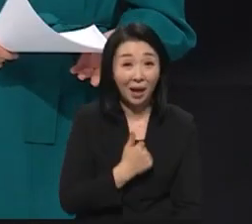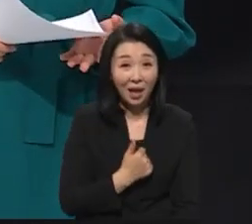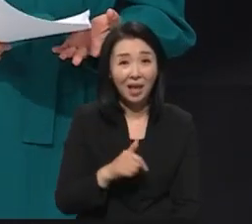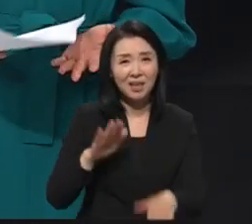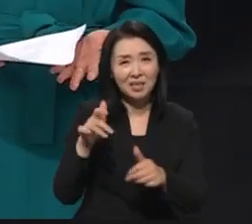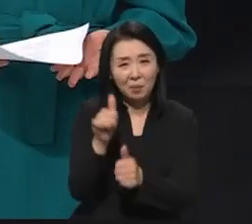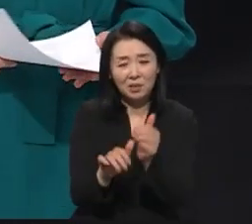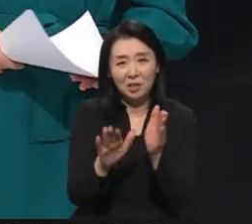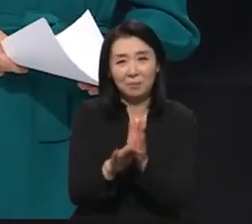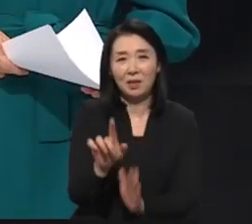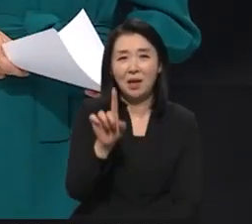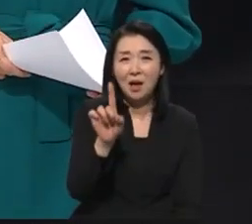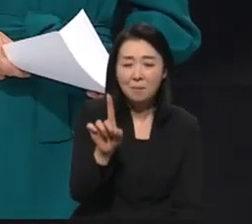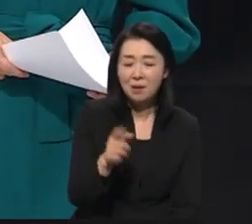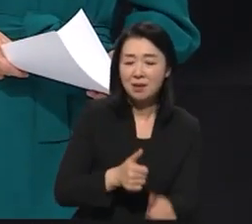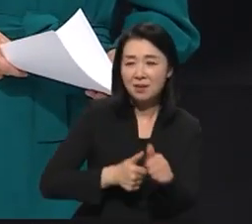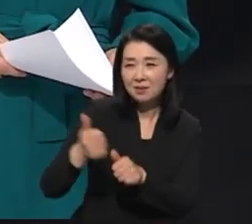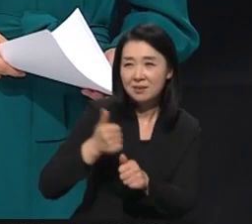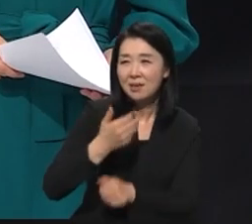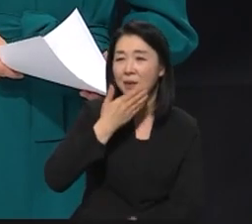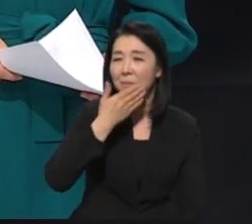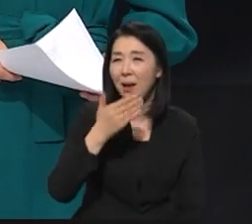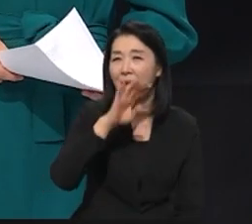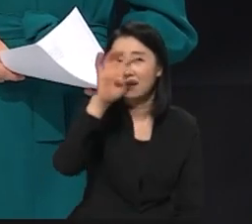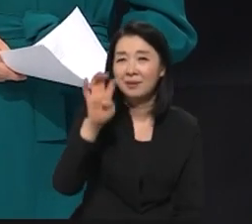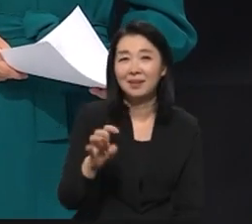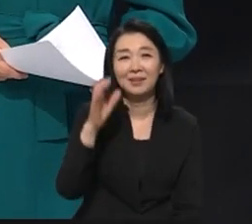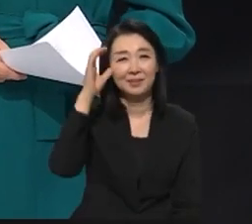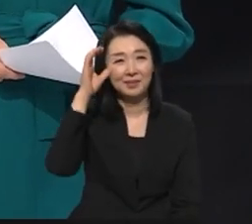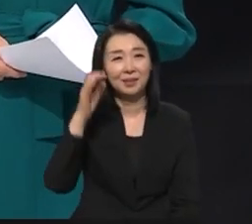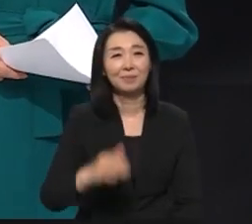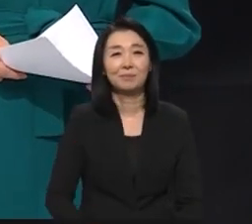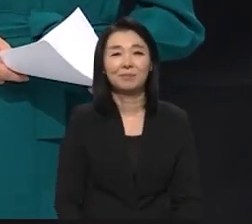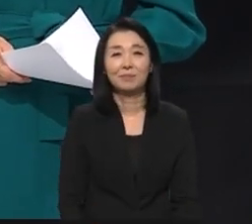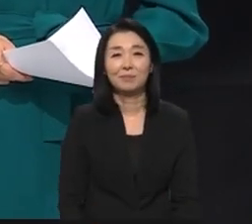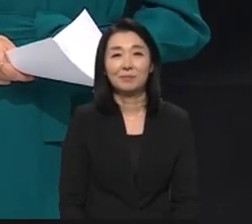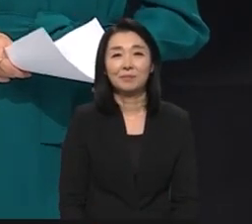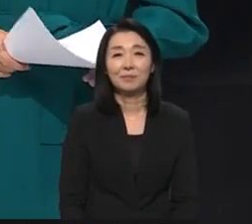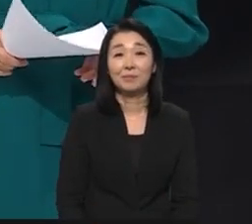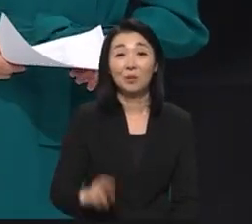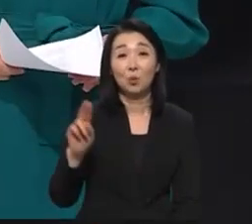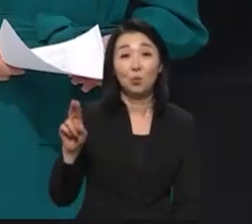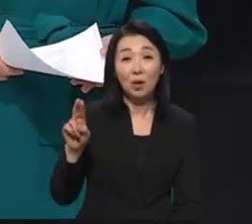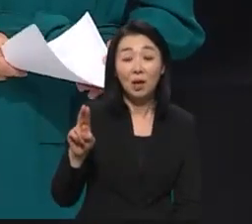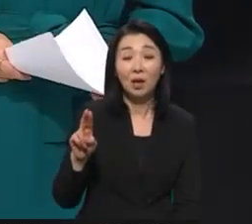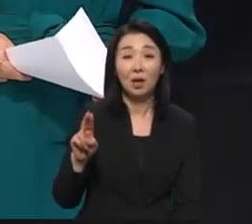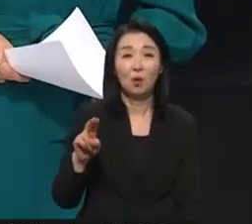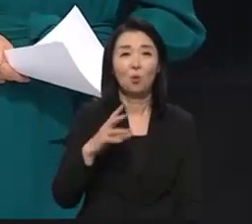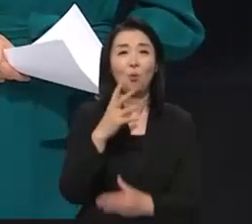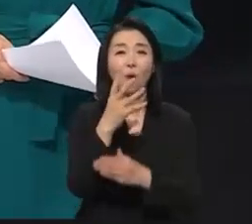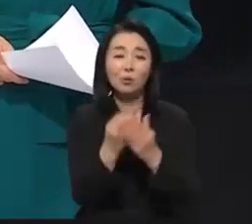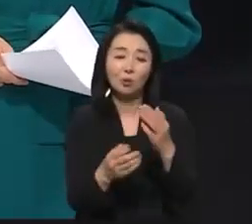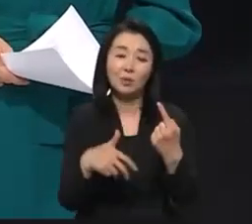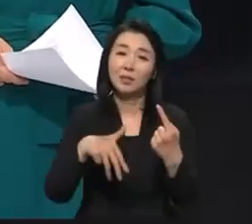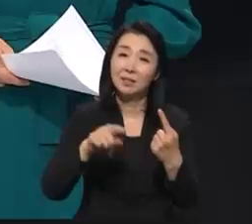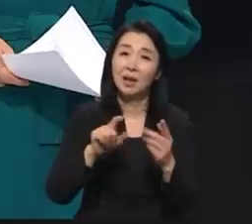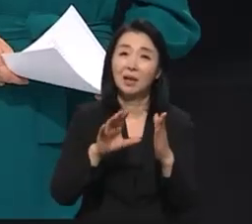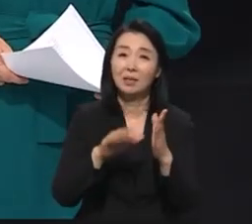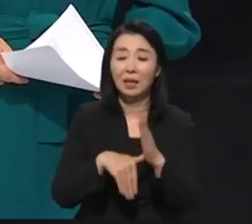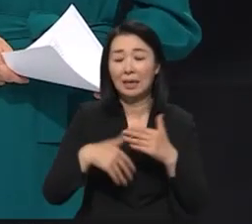이번 경기에서 또 한번의 승리를 가져올지 기대가 모이고 있습니다 한편 우울과에 있는 유독 월드컵